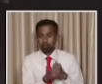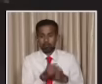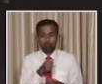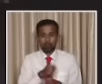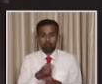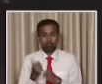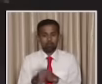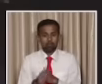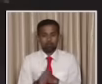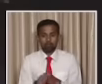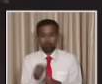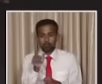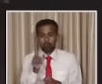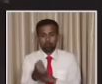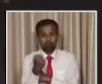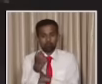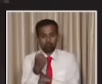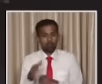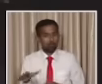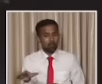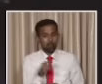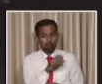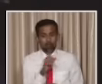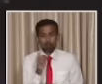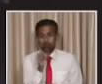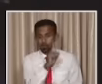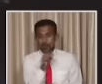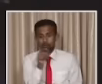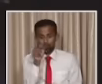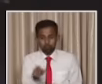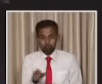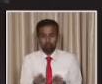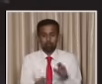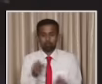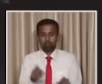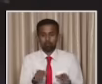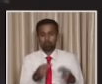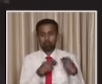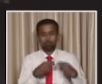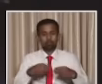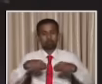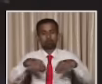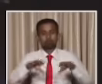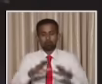ආණ්ඩු හදන්න ඔබේ හයි අරගන්න ඉස්සෙල්ලා ඔබේ ජනතාවගේ යුතුයකම්